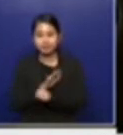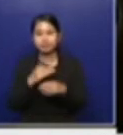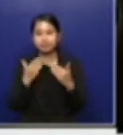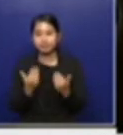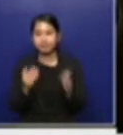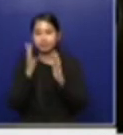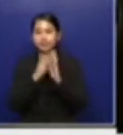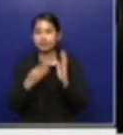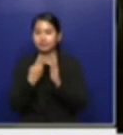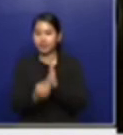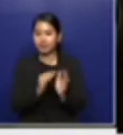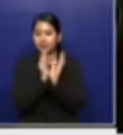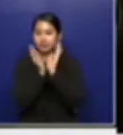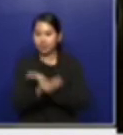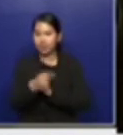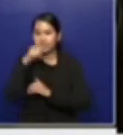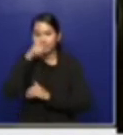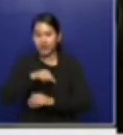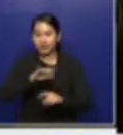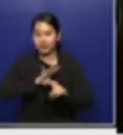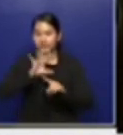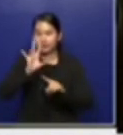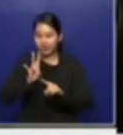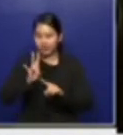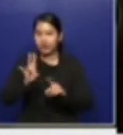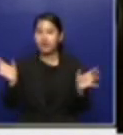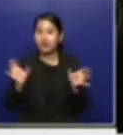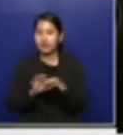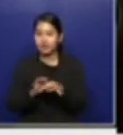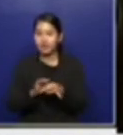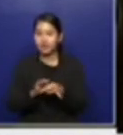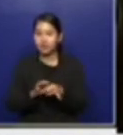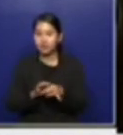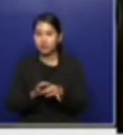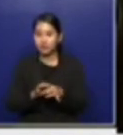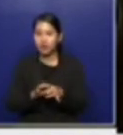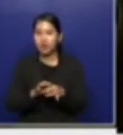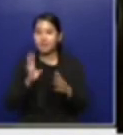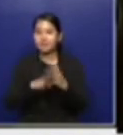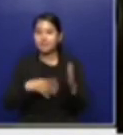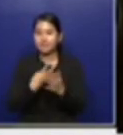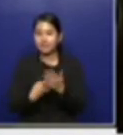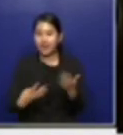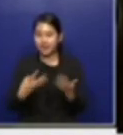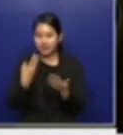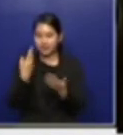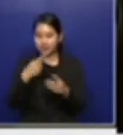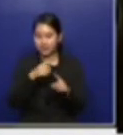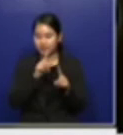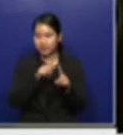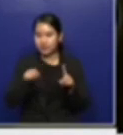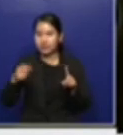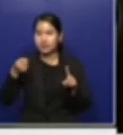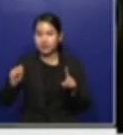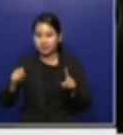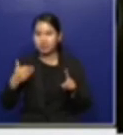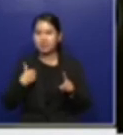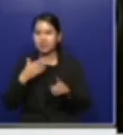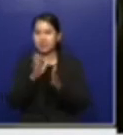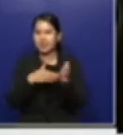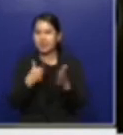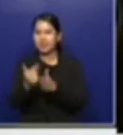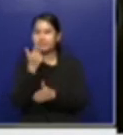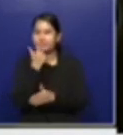แผนปฏิรูปในเรื่องที่7นั้นในเรื่องของทั้งหมดเนี่ย10แผนนั้นยังมีสีแดงตั้ง4แผน